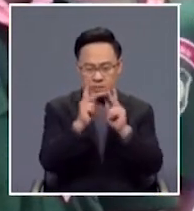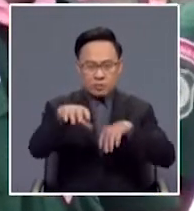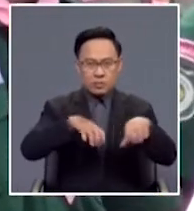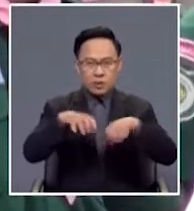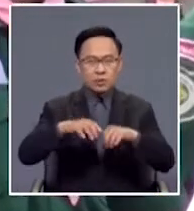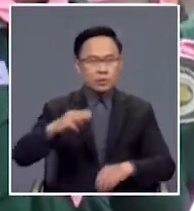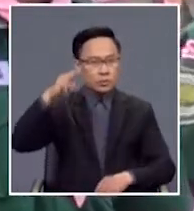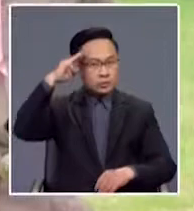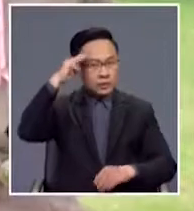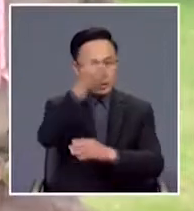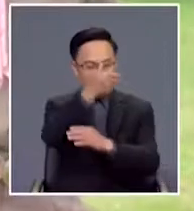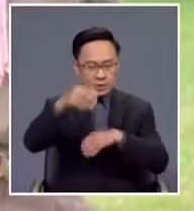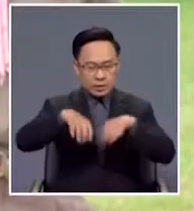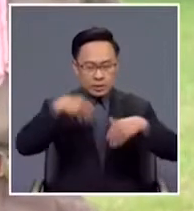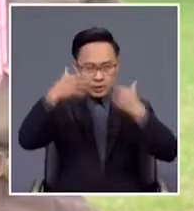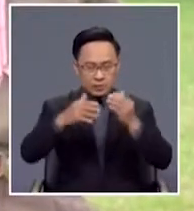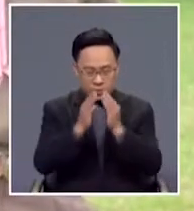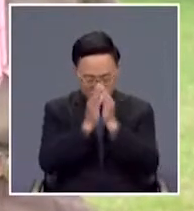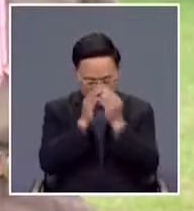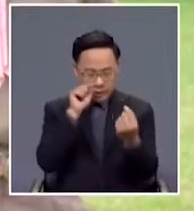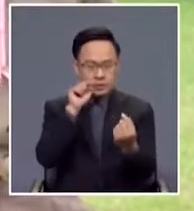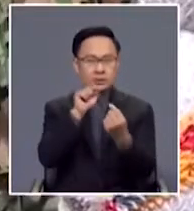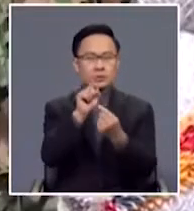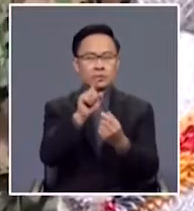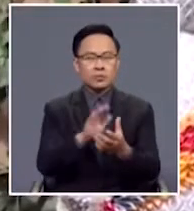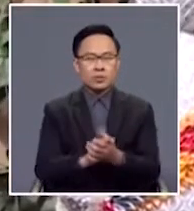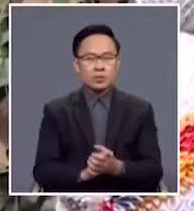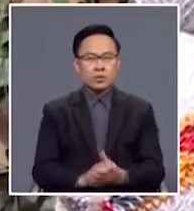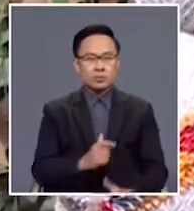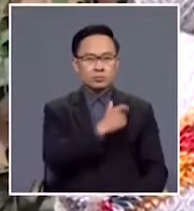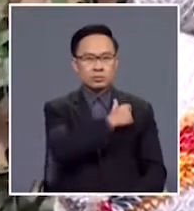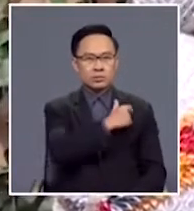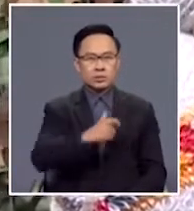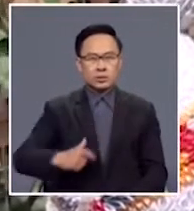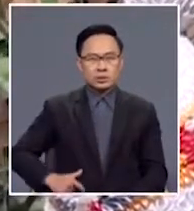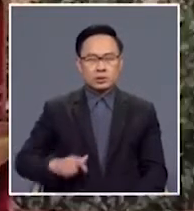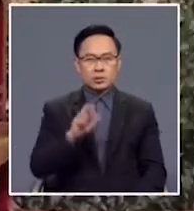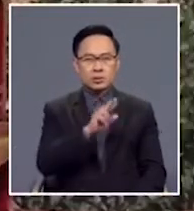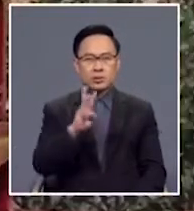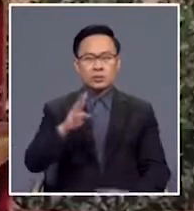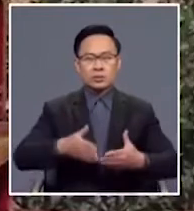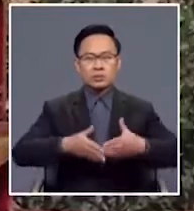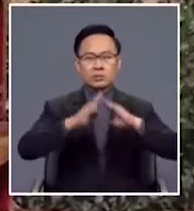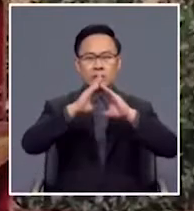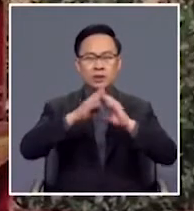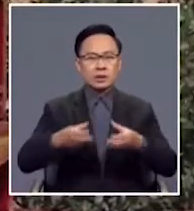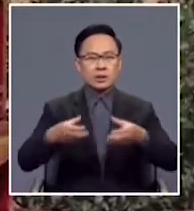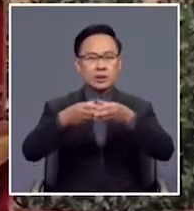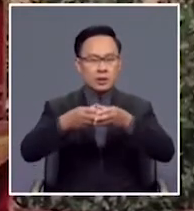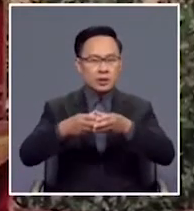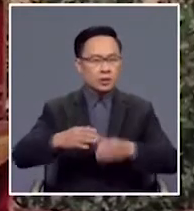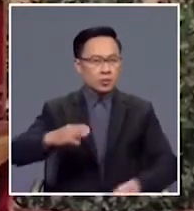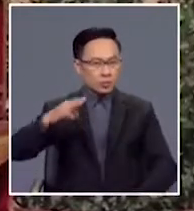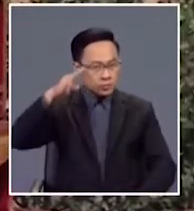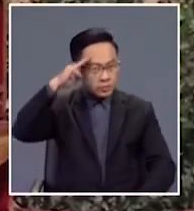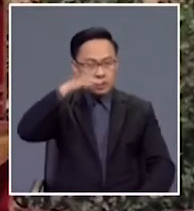กิจกรรมที่สำคัญเพื่อน้อมรำลึกในพระมหากรุณาธิคุณพระบาทสมเด็จพระมงกุฎเกล้าเจ้าอยู่หัวพระผู้พระราชทานกำเนิดลูก